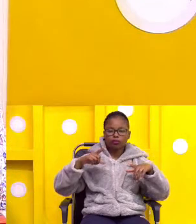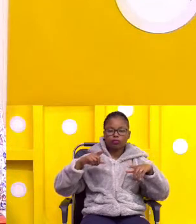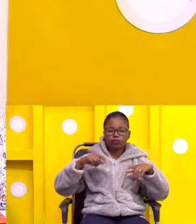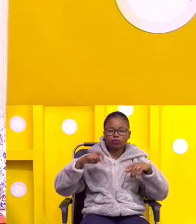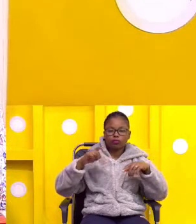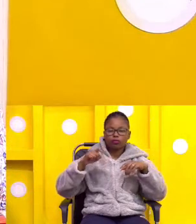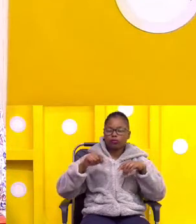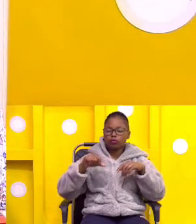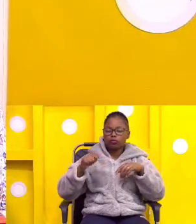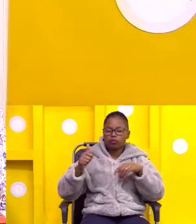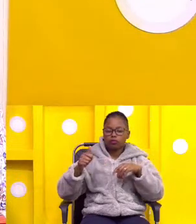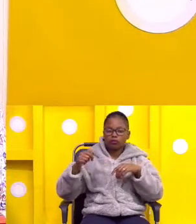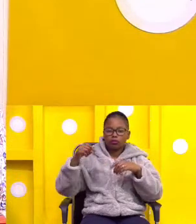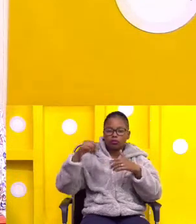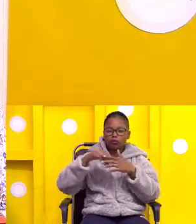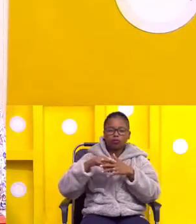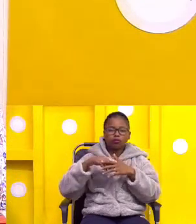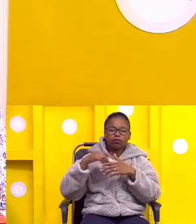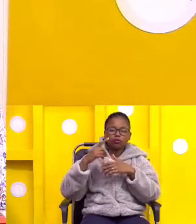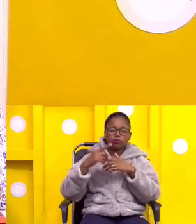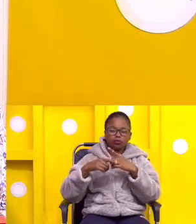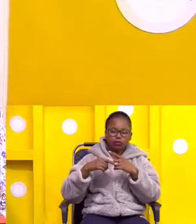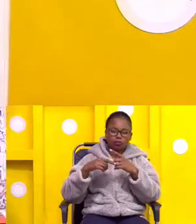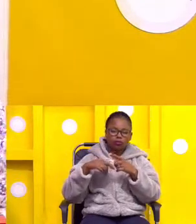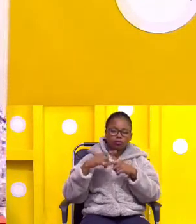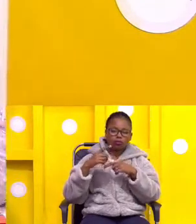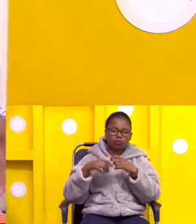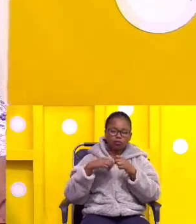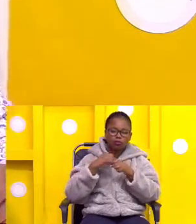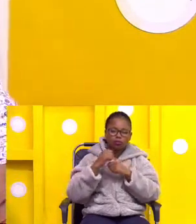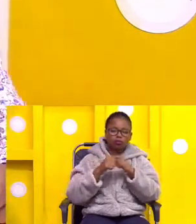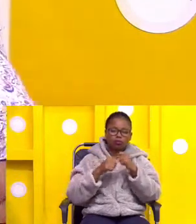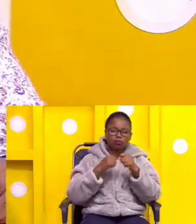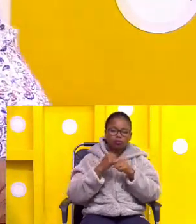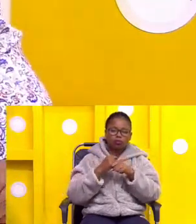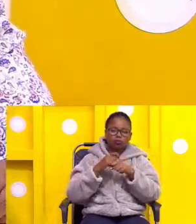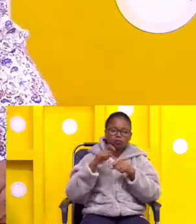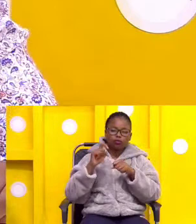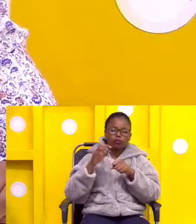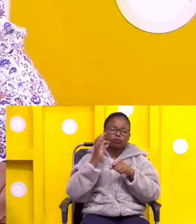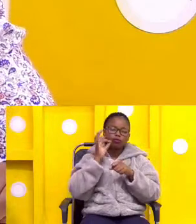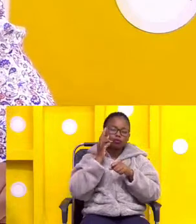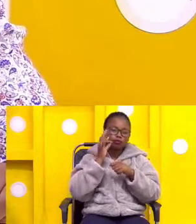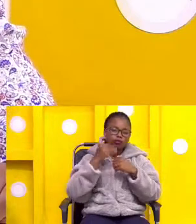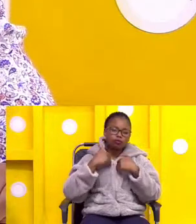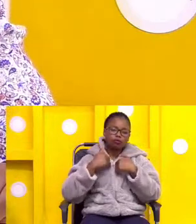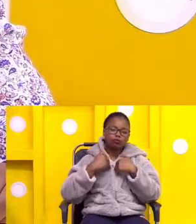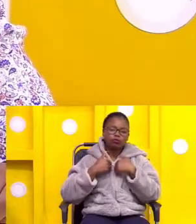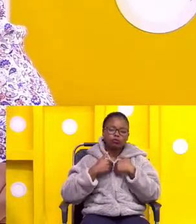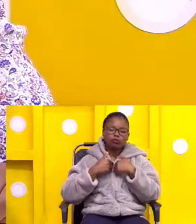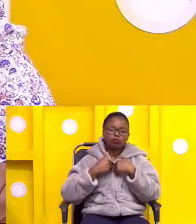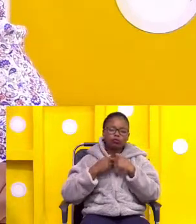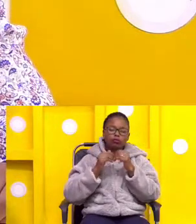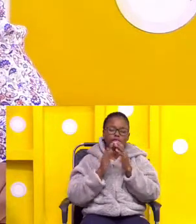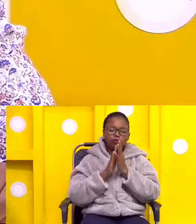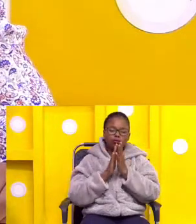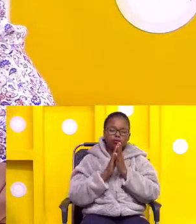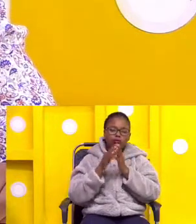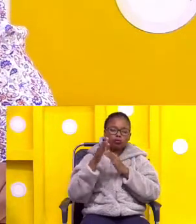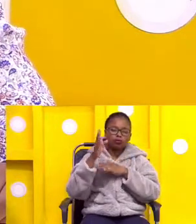uge utaga. Mwaka wa adhima na doge tiga usiera masiero. Bwana asifiwe